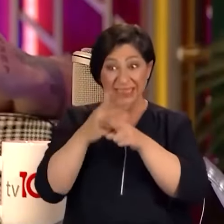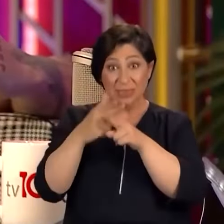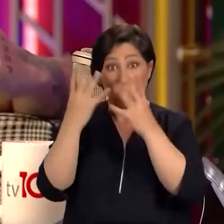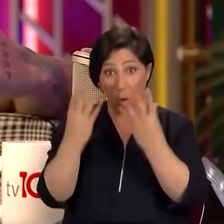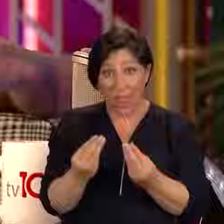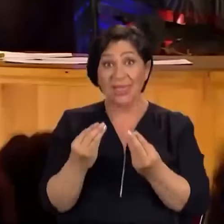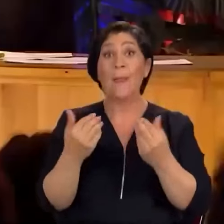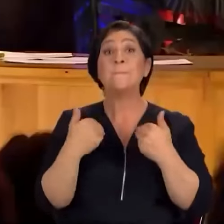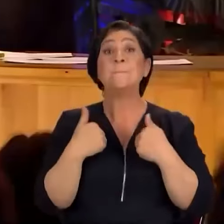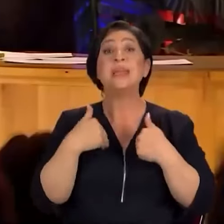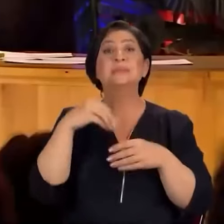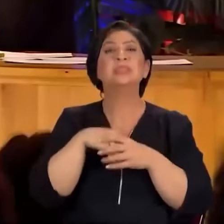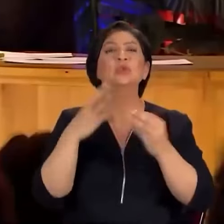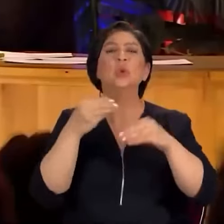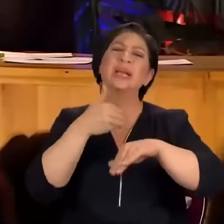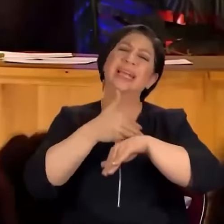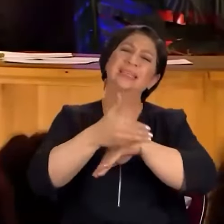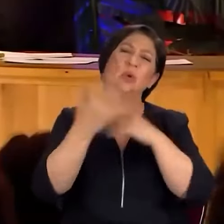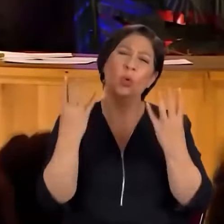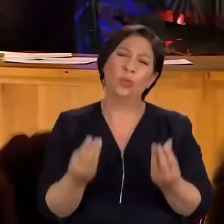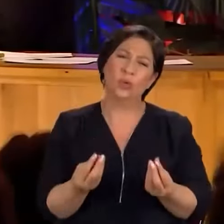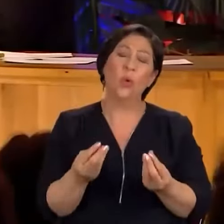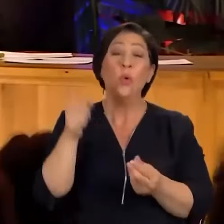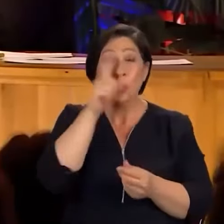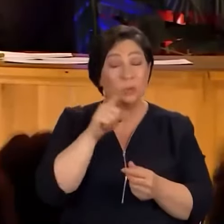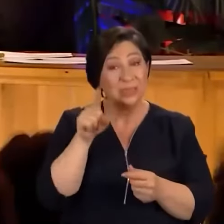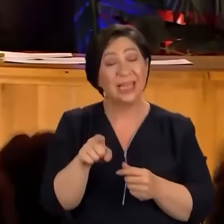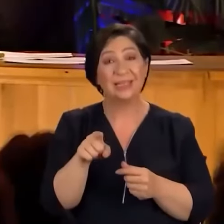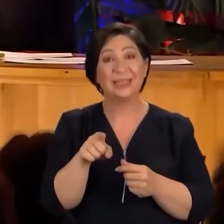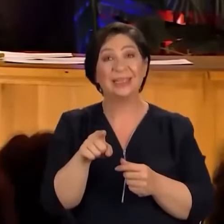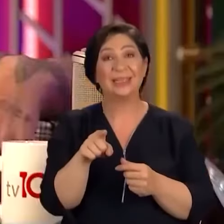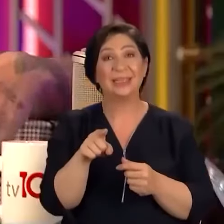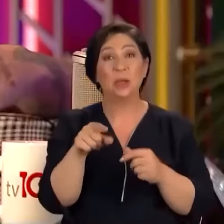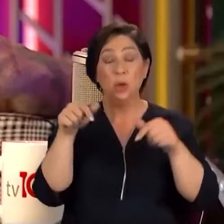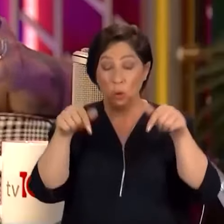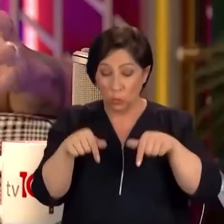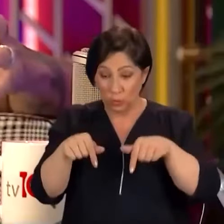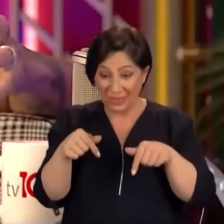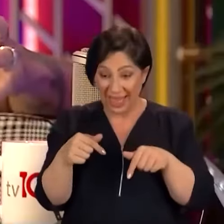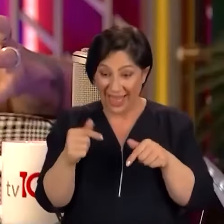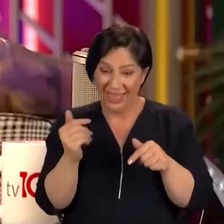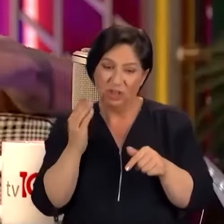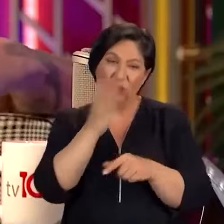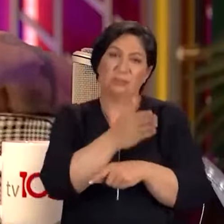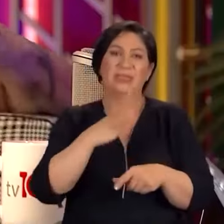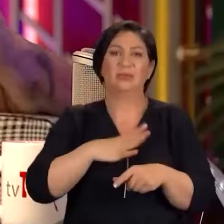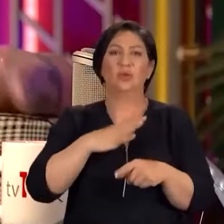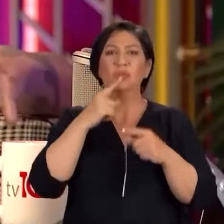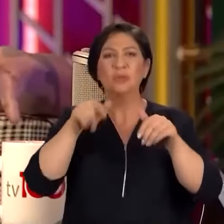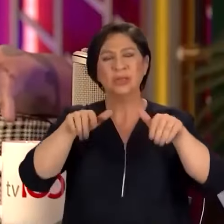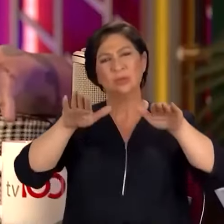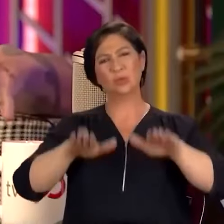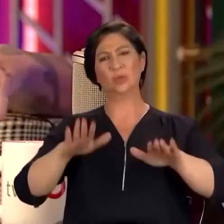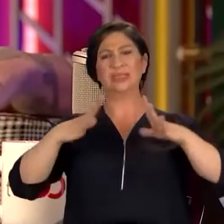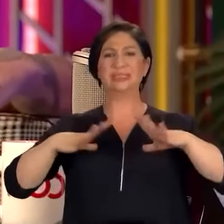gelen şey benim için o kadar gecikti ki onun için burada çıkmak istiyorum derken gerçekten artık